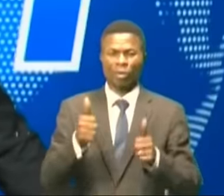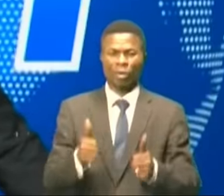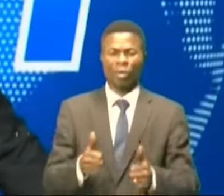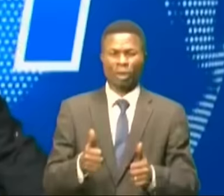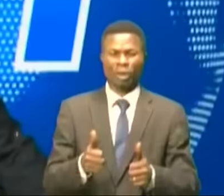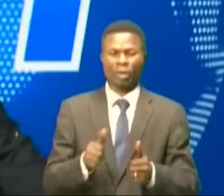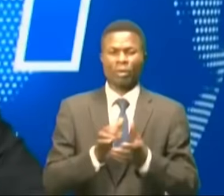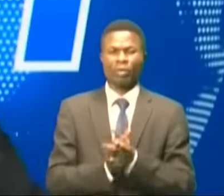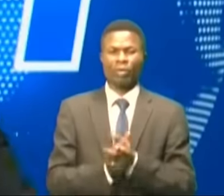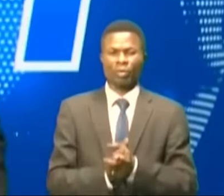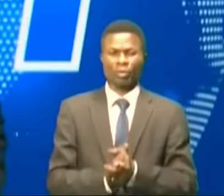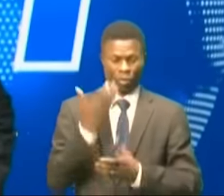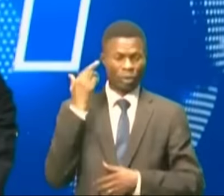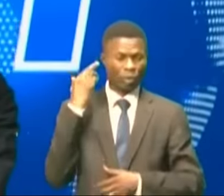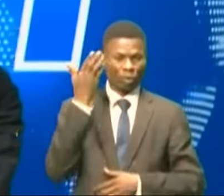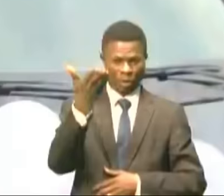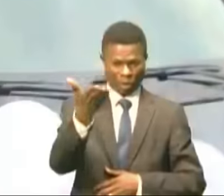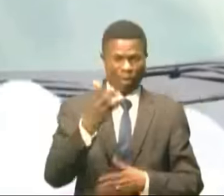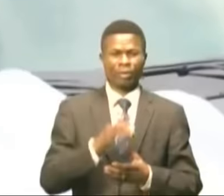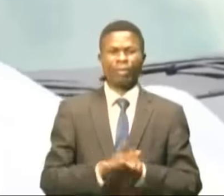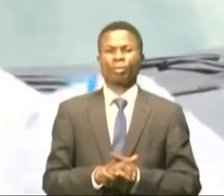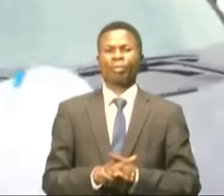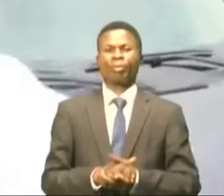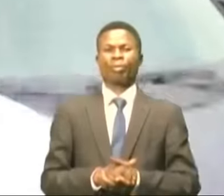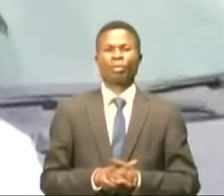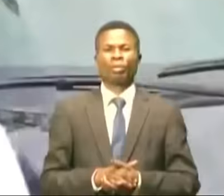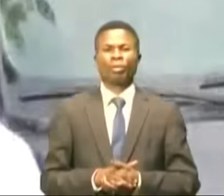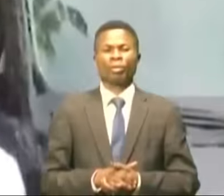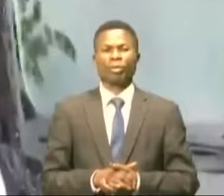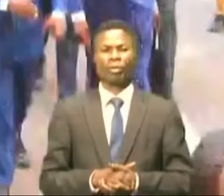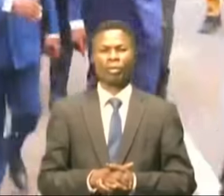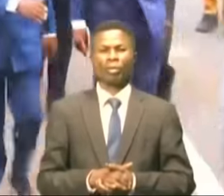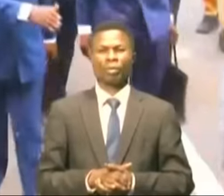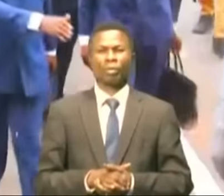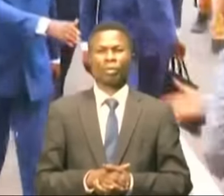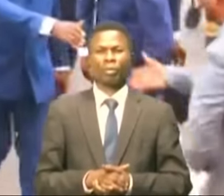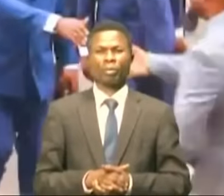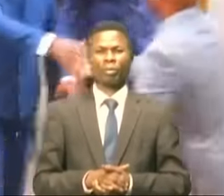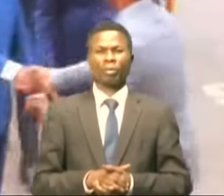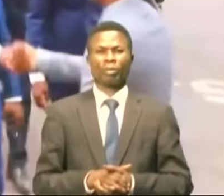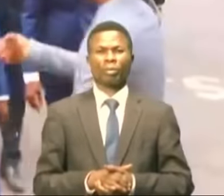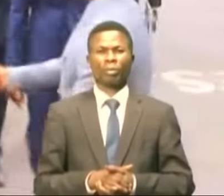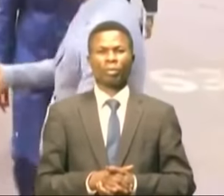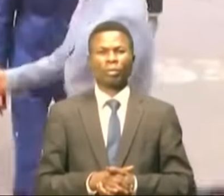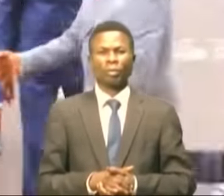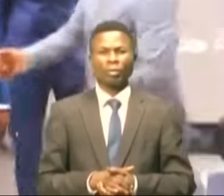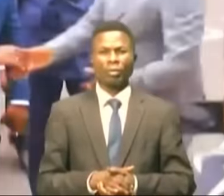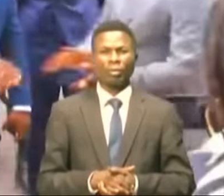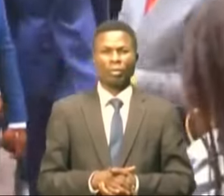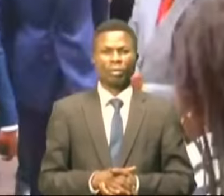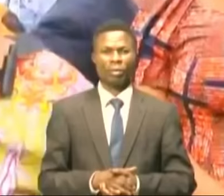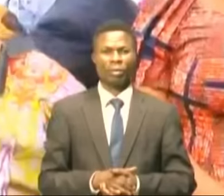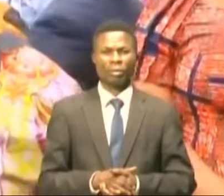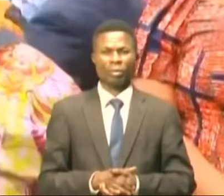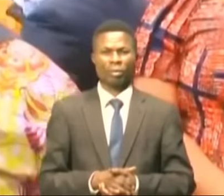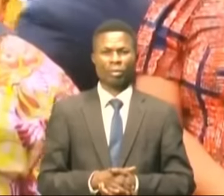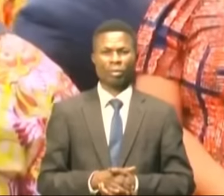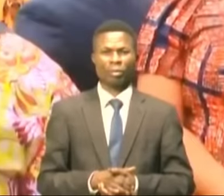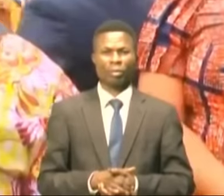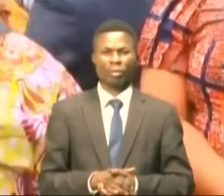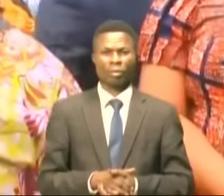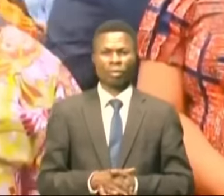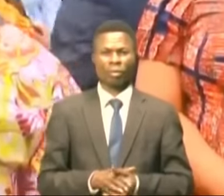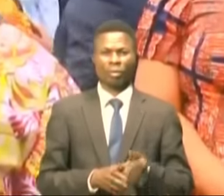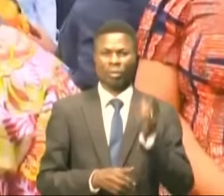pour accomplir son tâche. On les écoute. Les sénateurs élus dans diverses provinces sont arrivés aujourd'hui